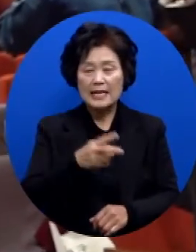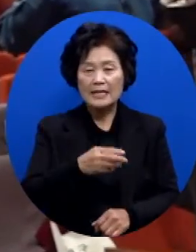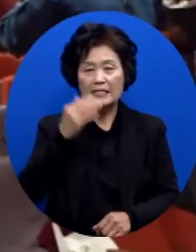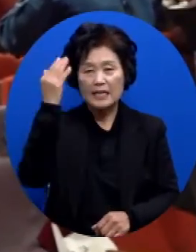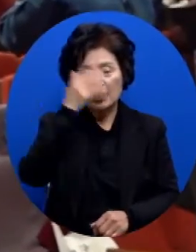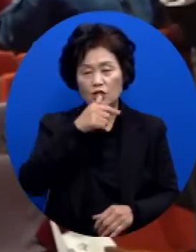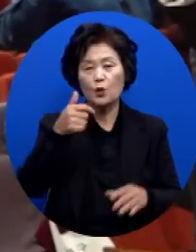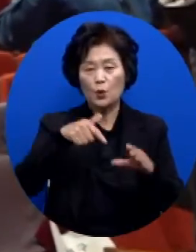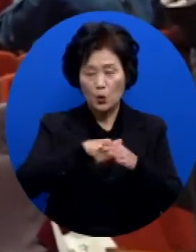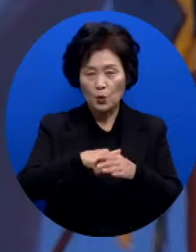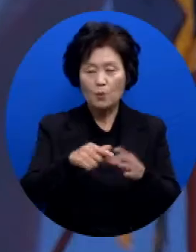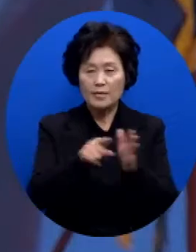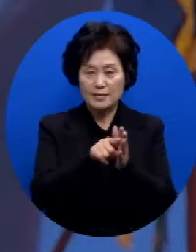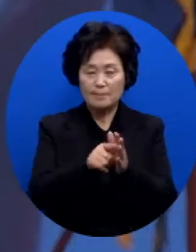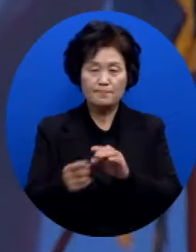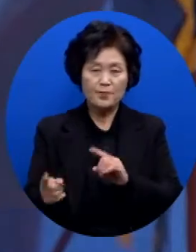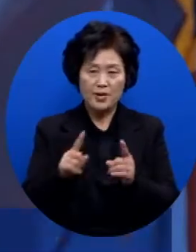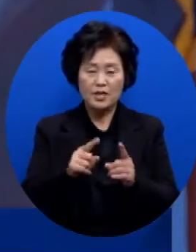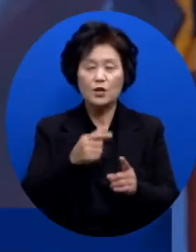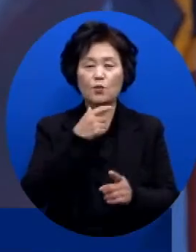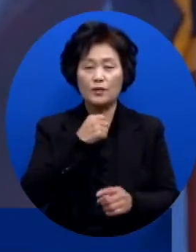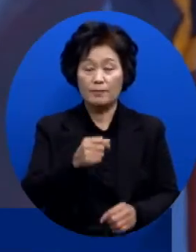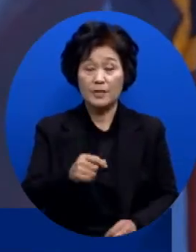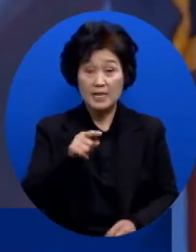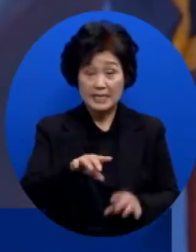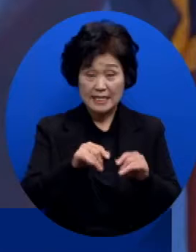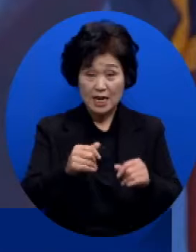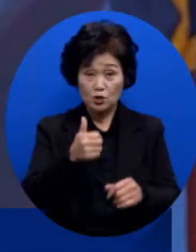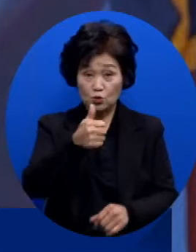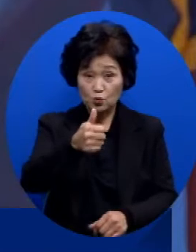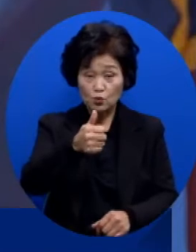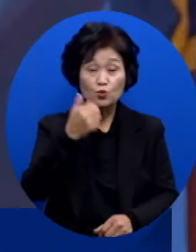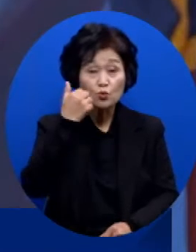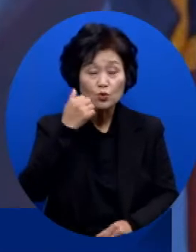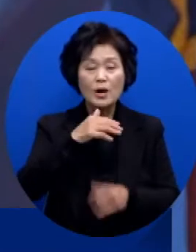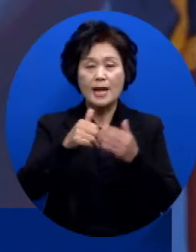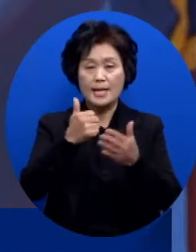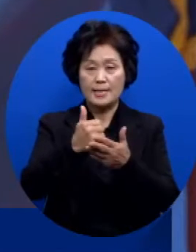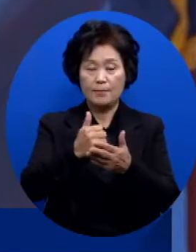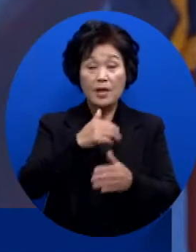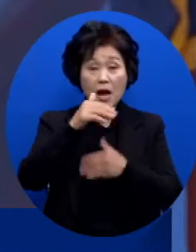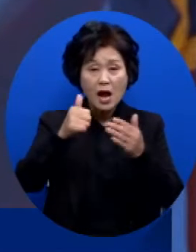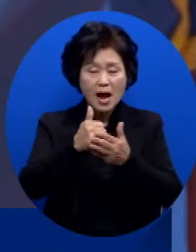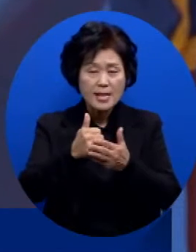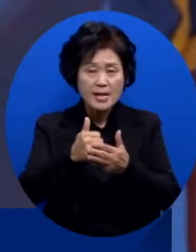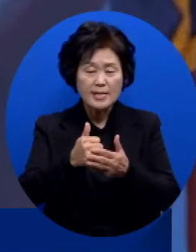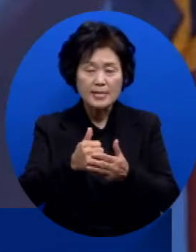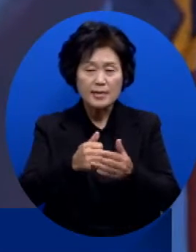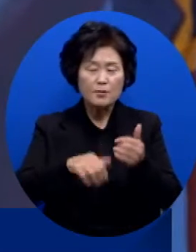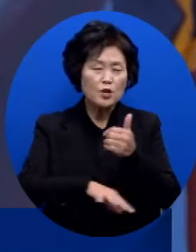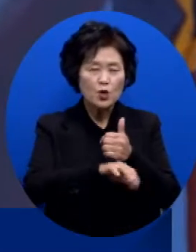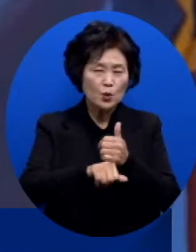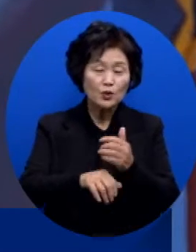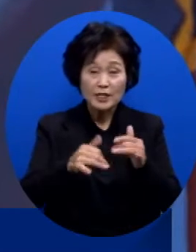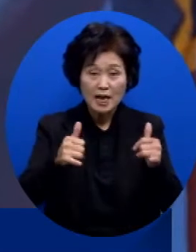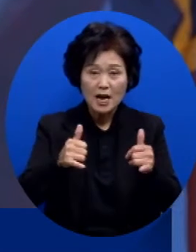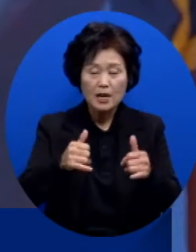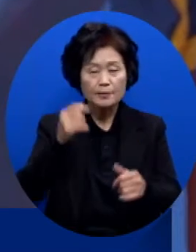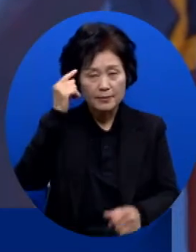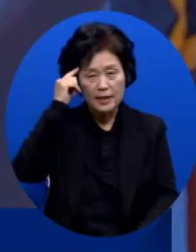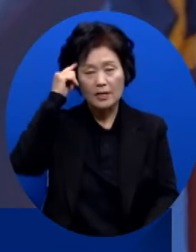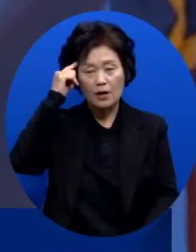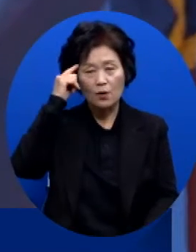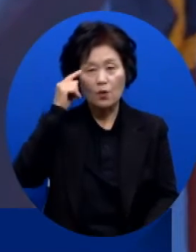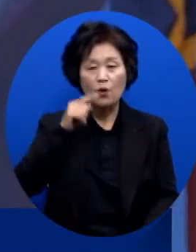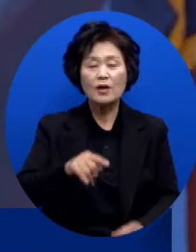뜨겁게 기도했습니다. 이 땅의 주인이 하나님이신 것과 하나님의 유일한 통치자심을 깨닫고 오직 말씀으로 세워지는